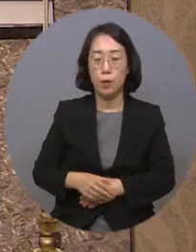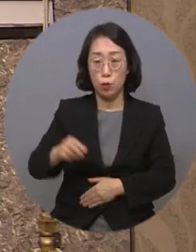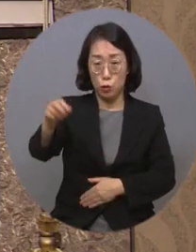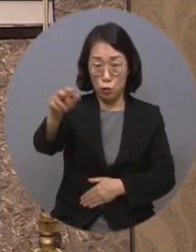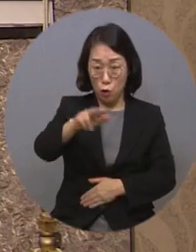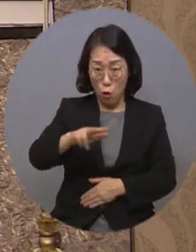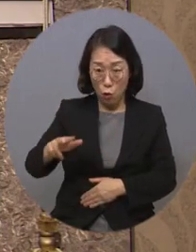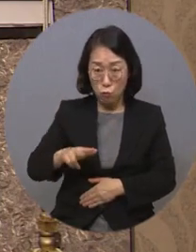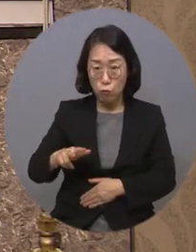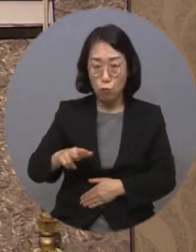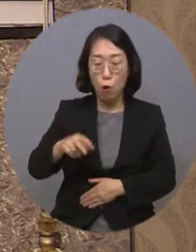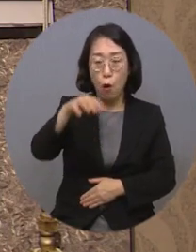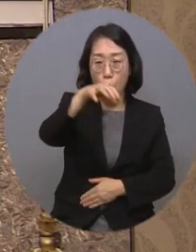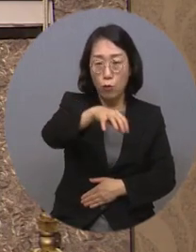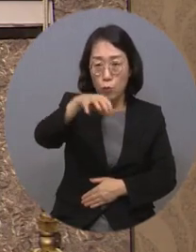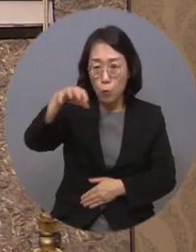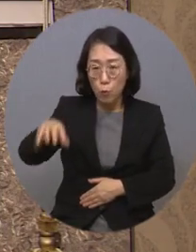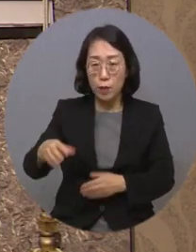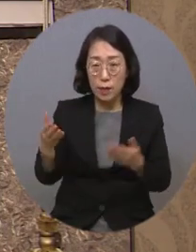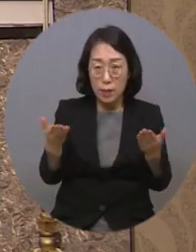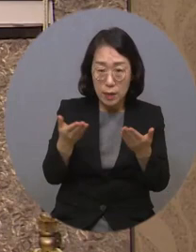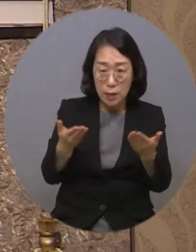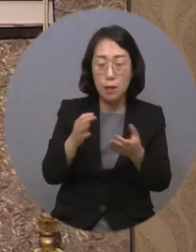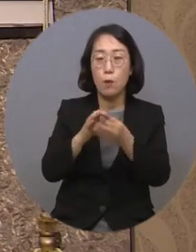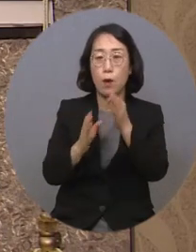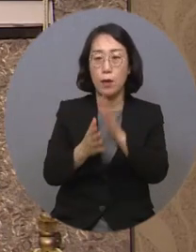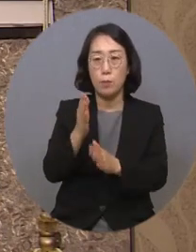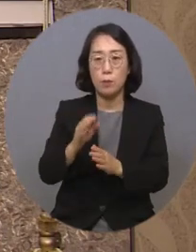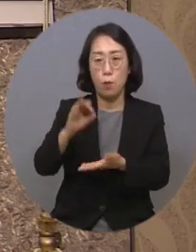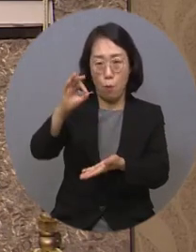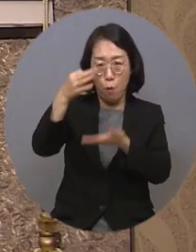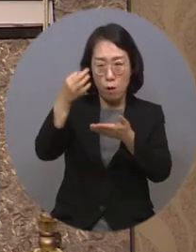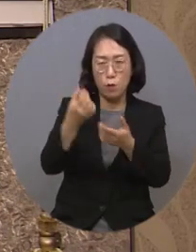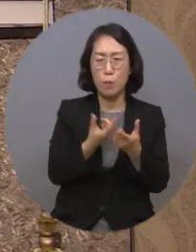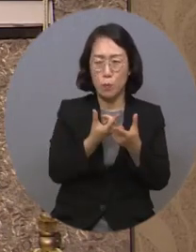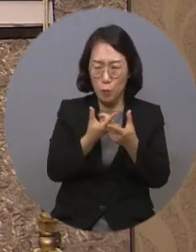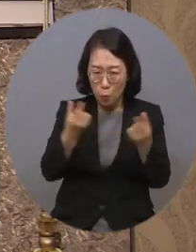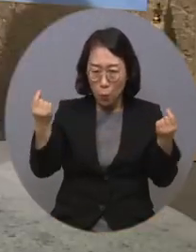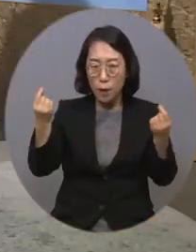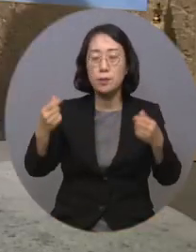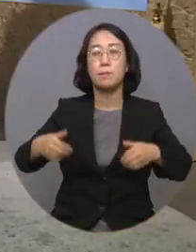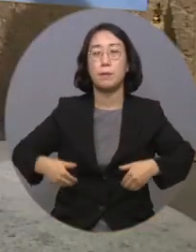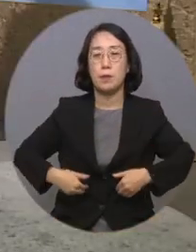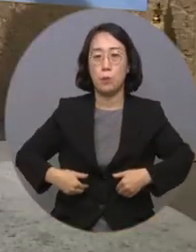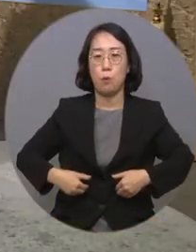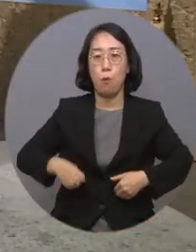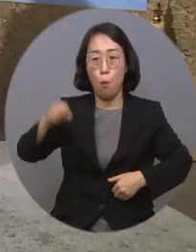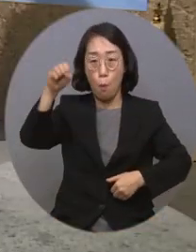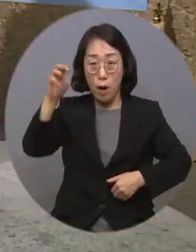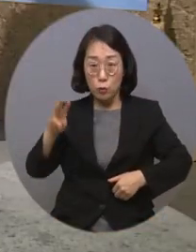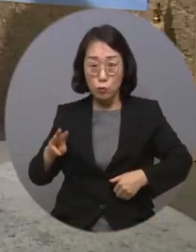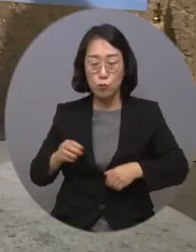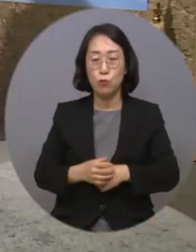전국적으로 어디서 일하든 어느 기관에서 일하든 임금은 단일 임금 체계로 가야 된다. 광주도 그렇고